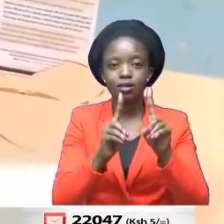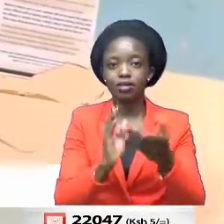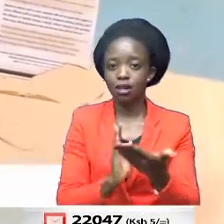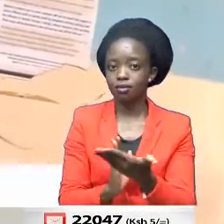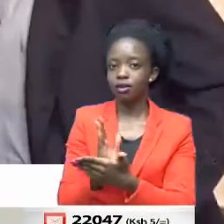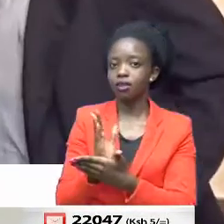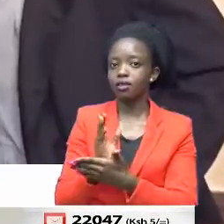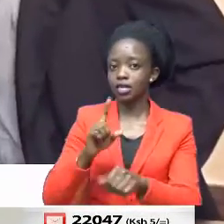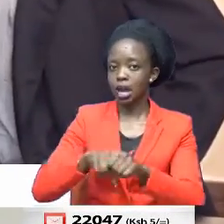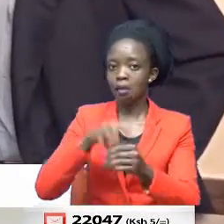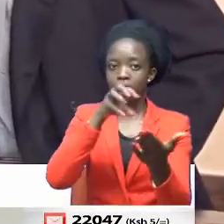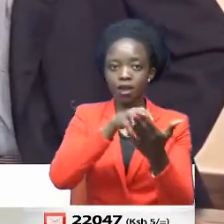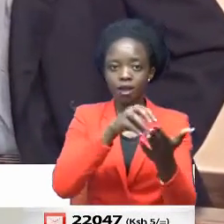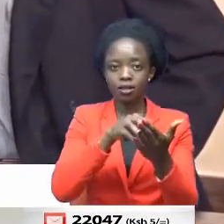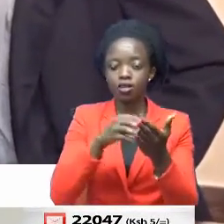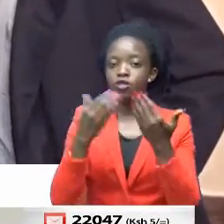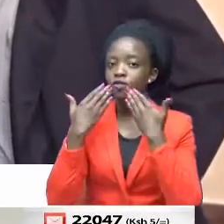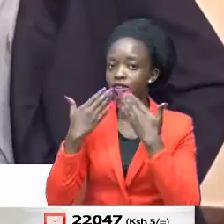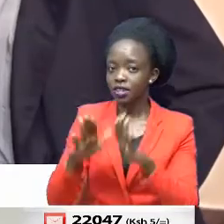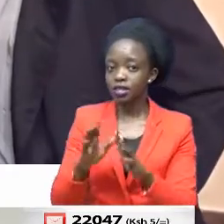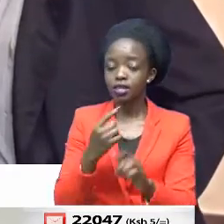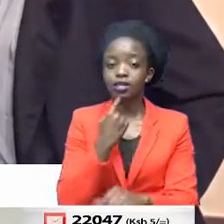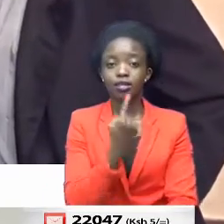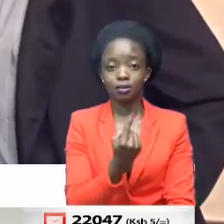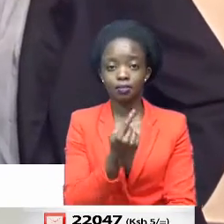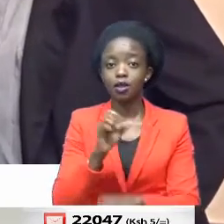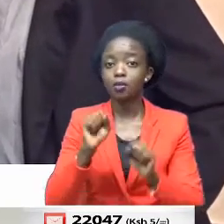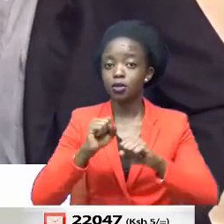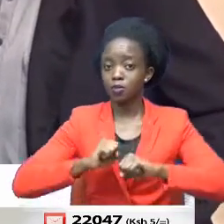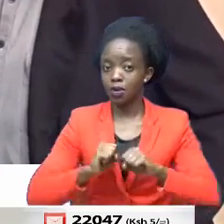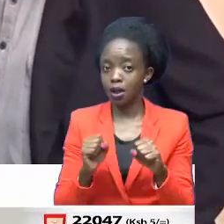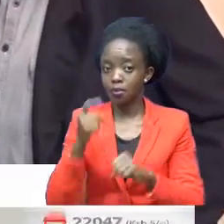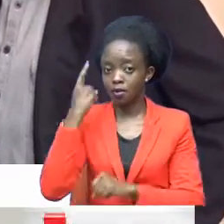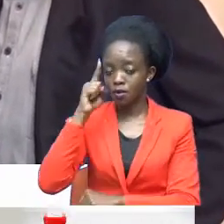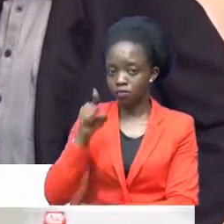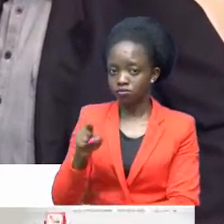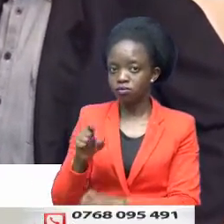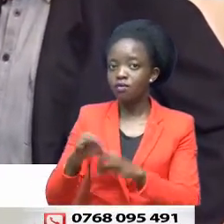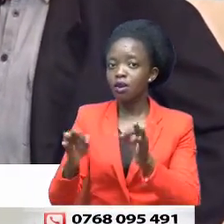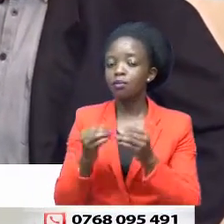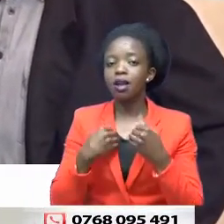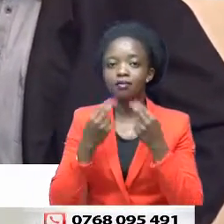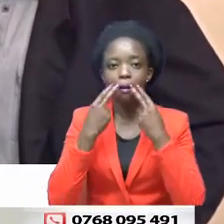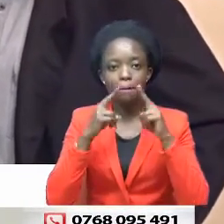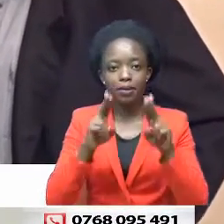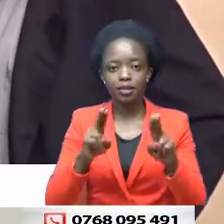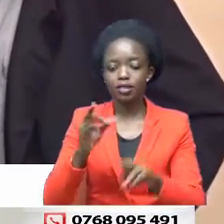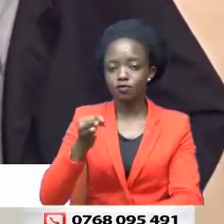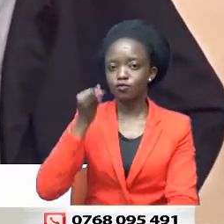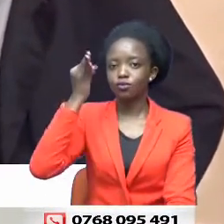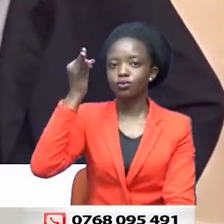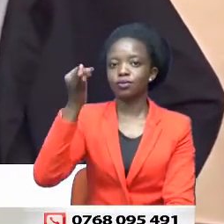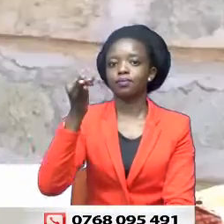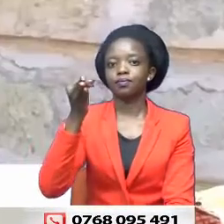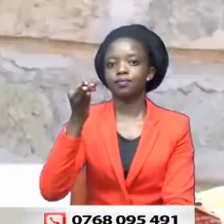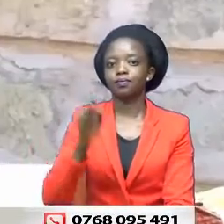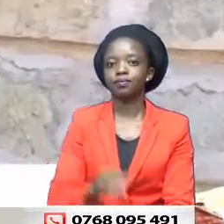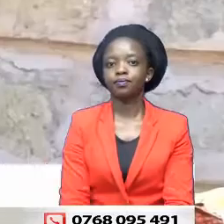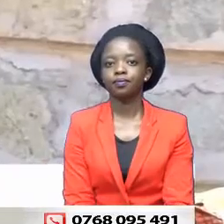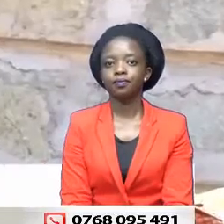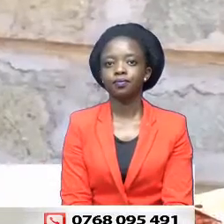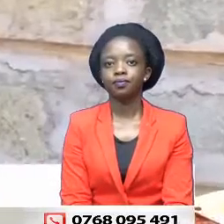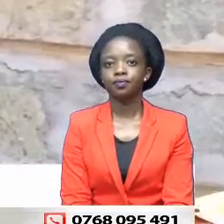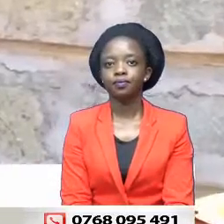hiyo itakapokuja kikomo, huku akitaja kuwa itakuwa furaha kwao wakiwa na amani siku za usoni.